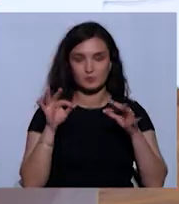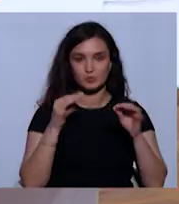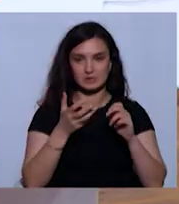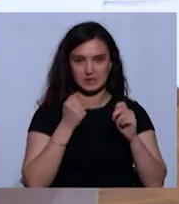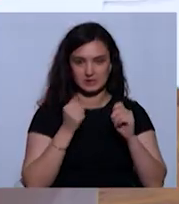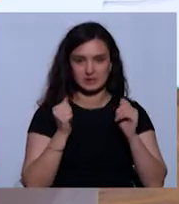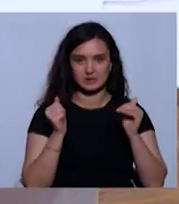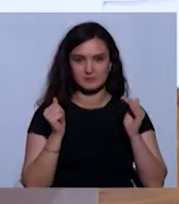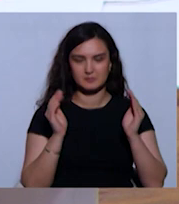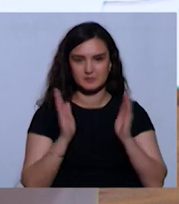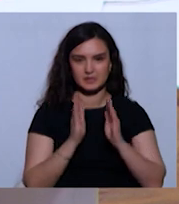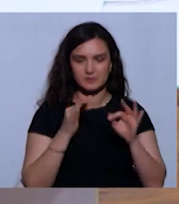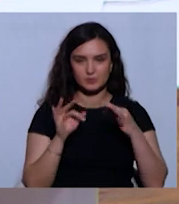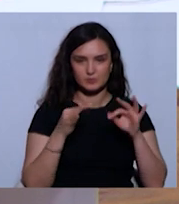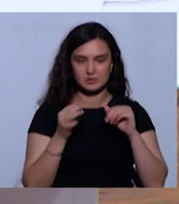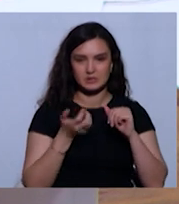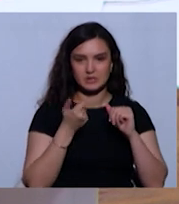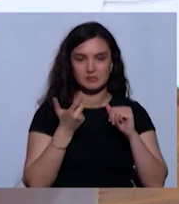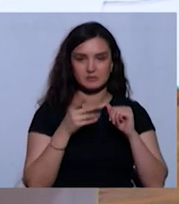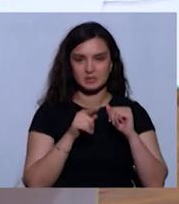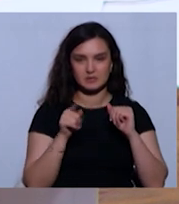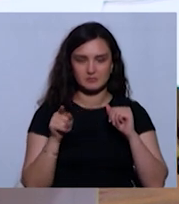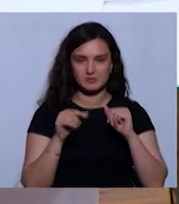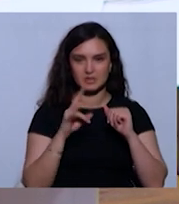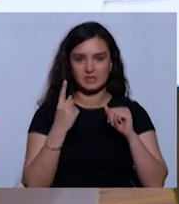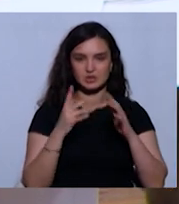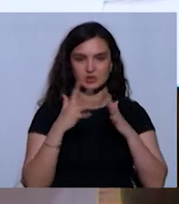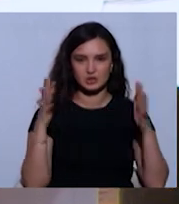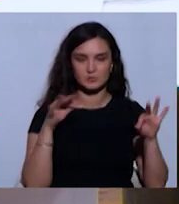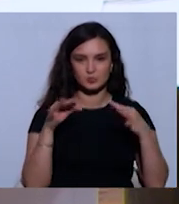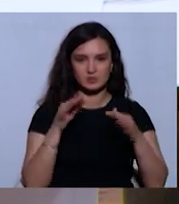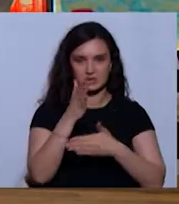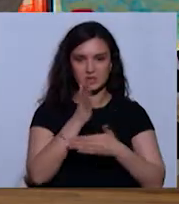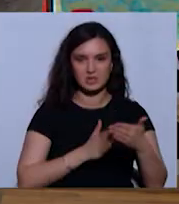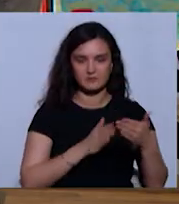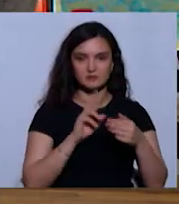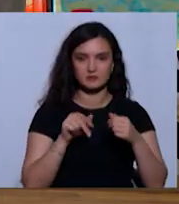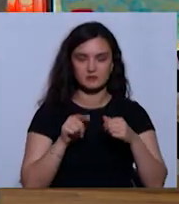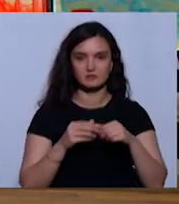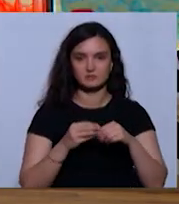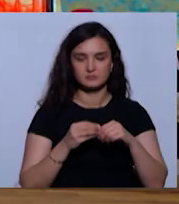ფურცელი, პატარა ფურცელი აიღეთ რამდენიმე, ან თუ გადათ ერთი დიდი ფურცელი გაყავეთ და